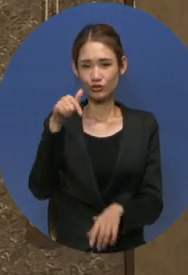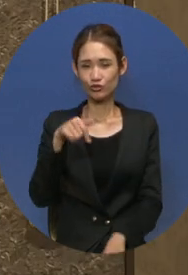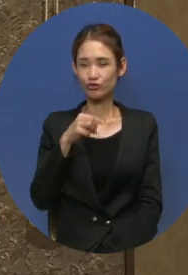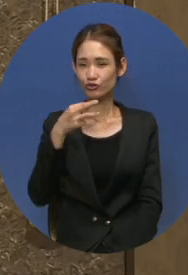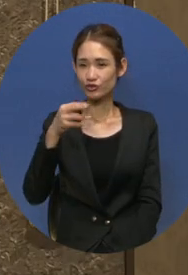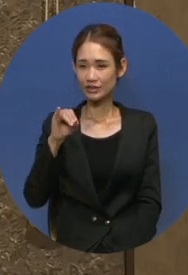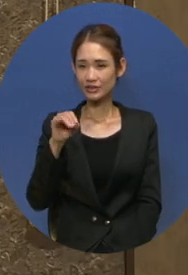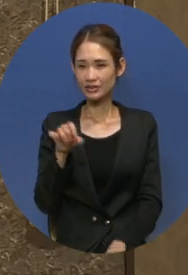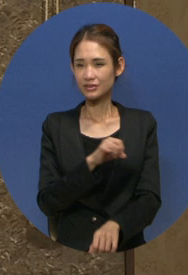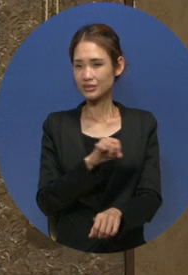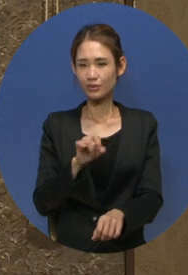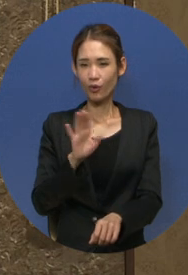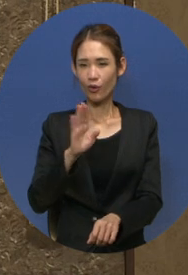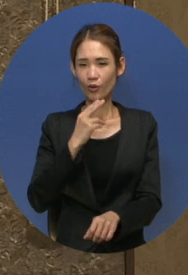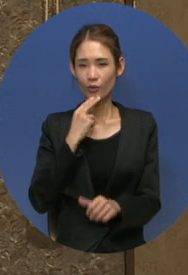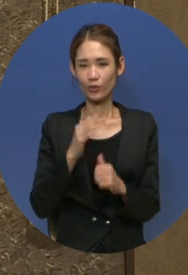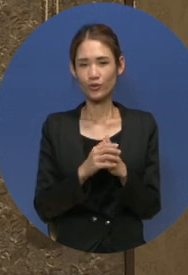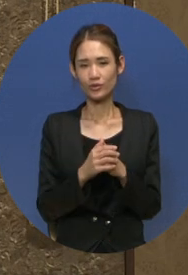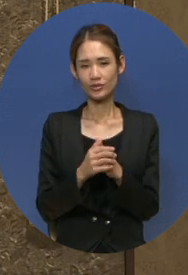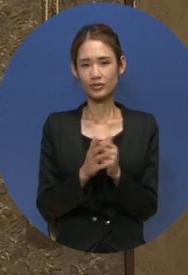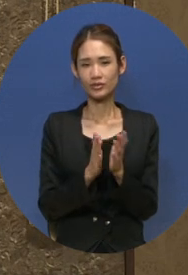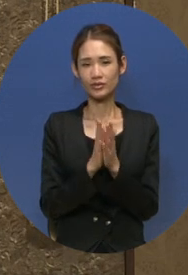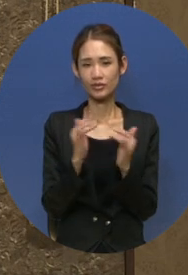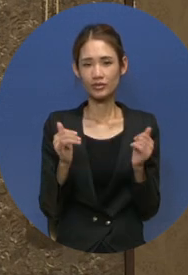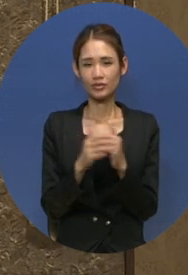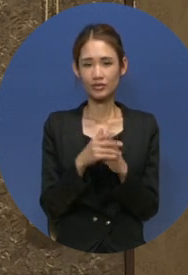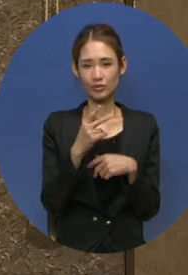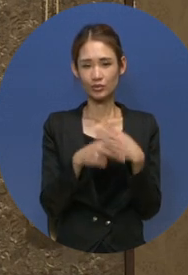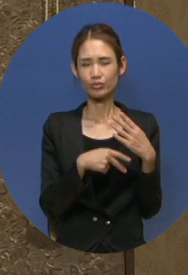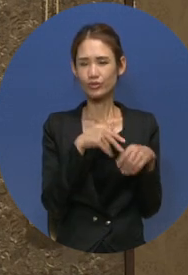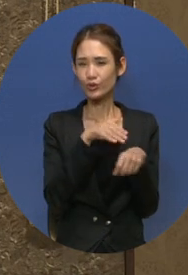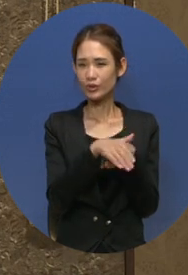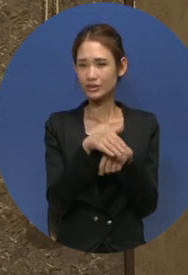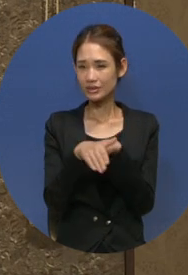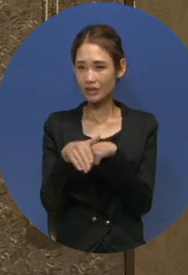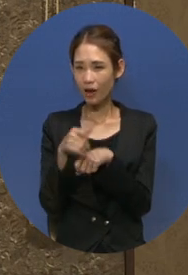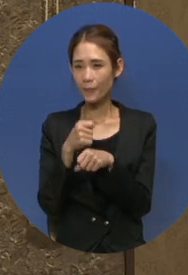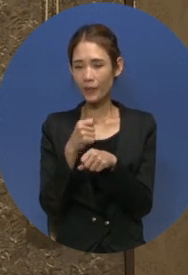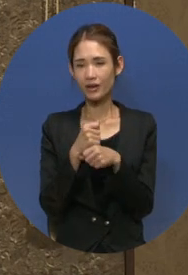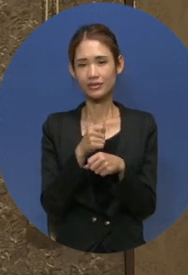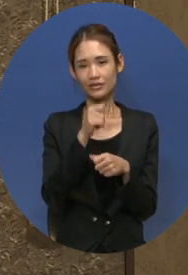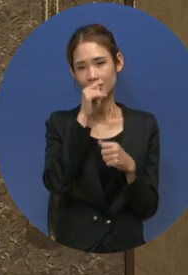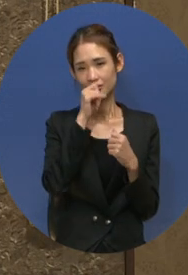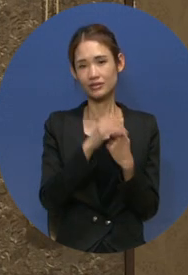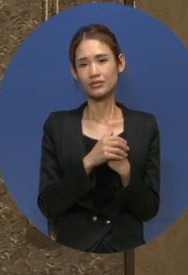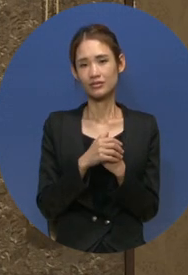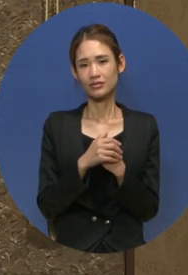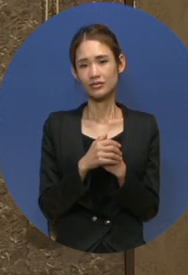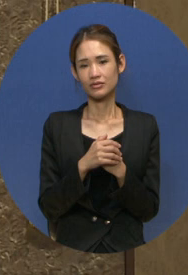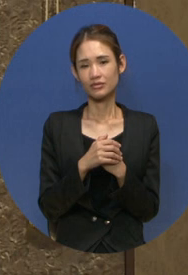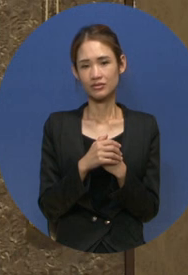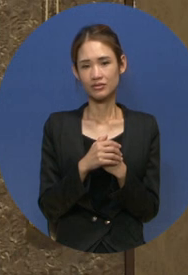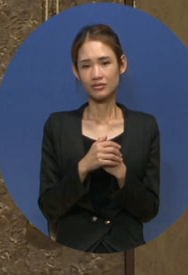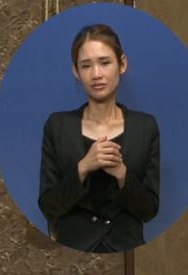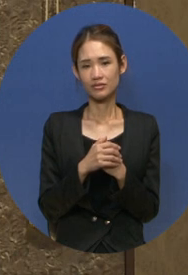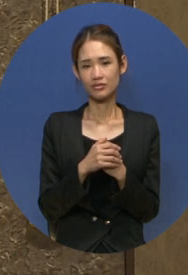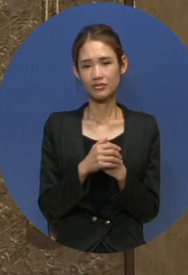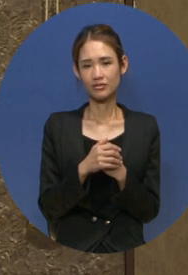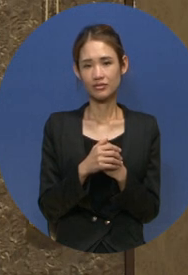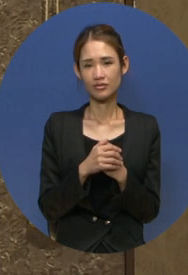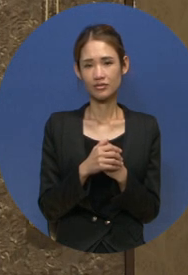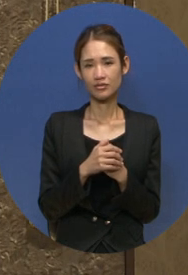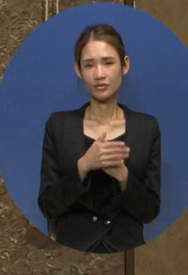프로그램이 아니고, 우리가 장애인들 일을 자꾸 프로그램화 시키려고 하는 그런 경향이 있거든요. 이렇게 전문가들이.